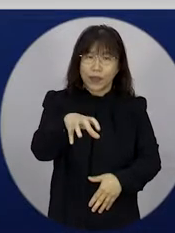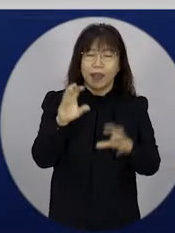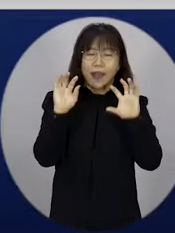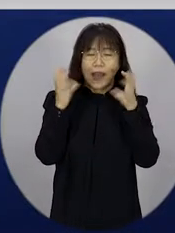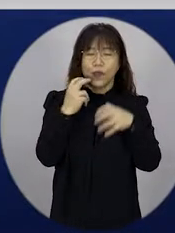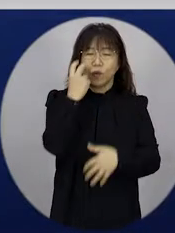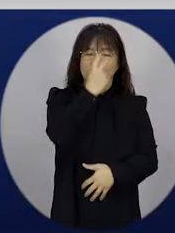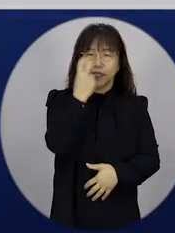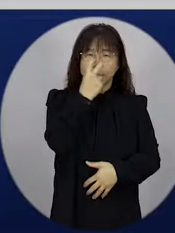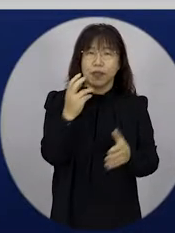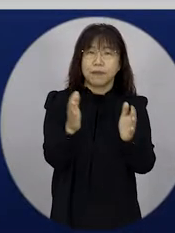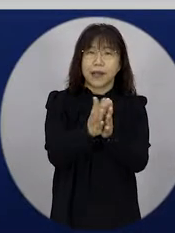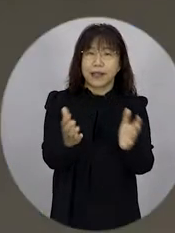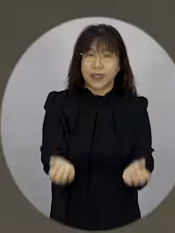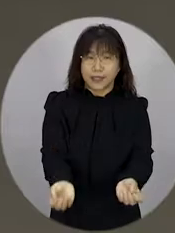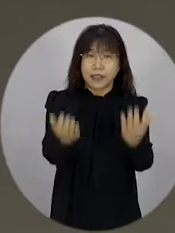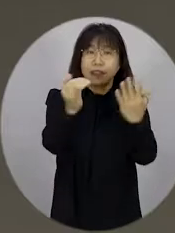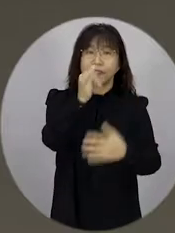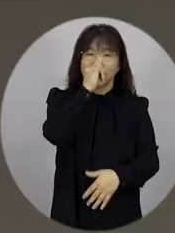발대식을 열었습니다.